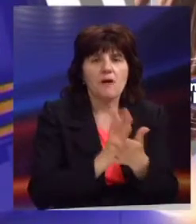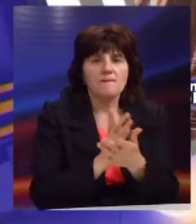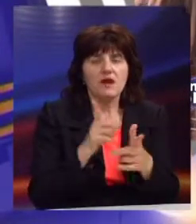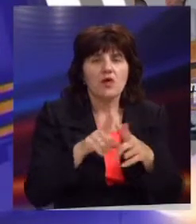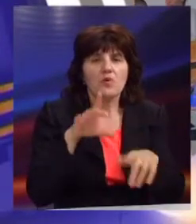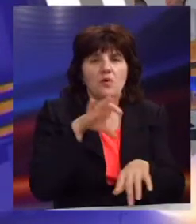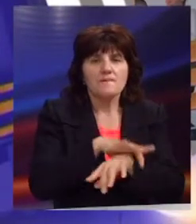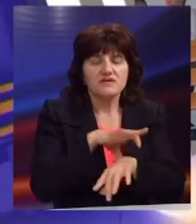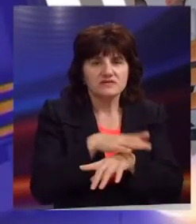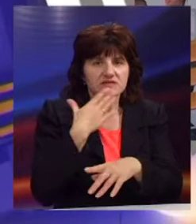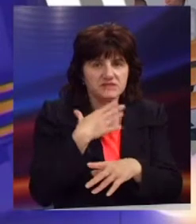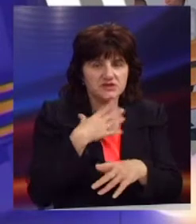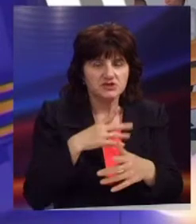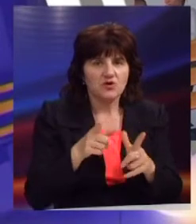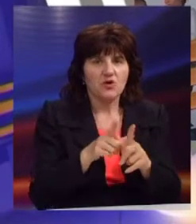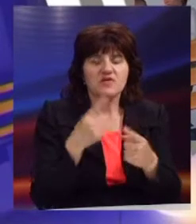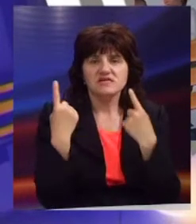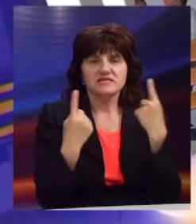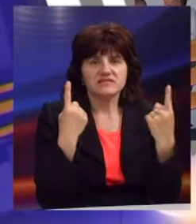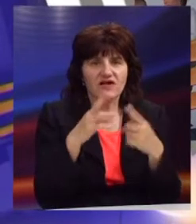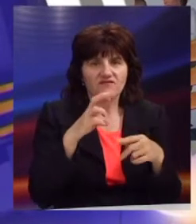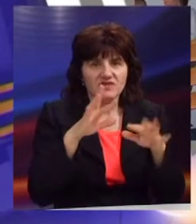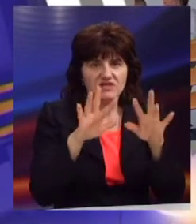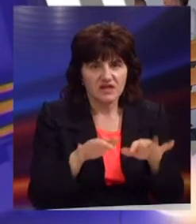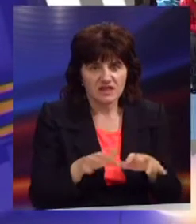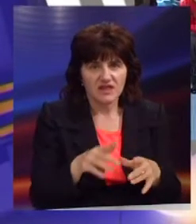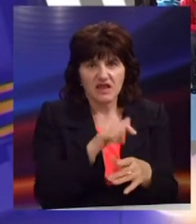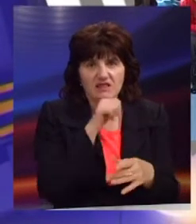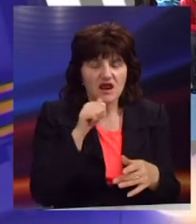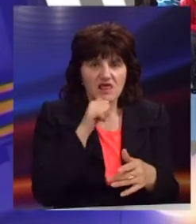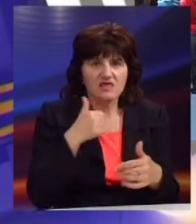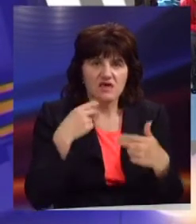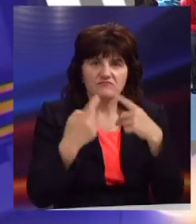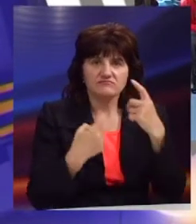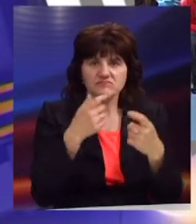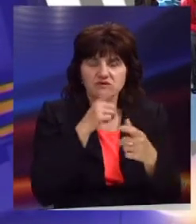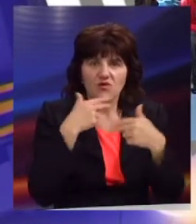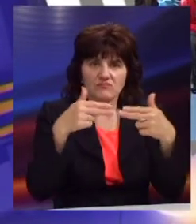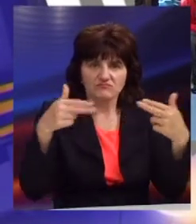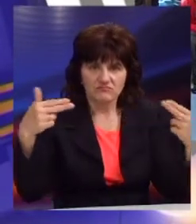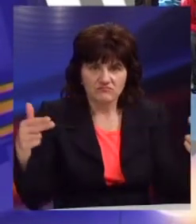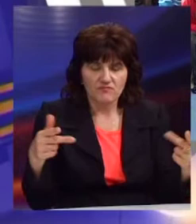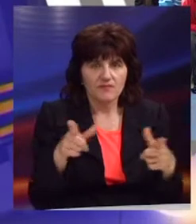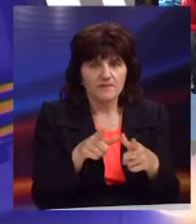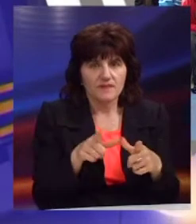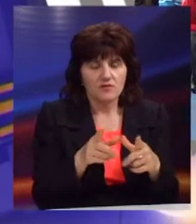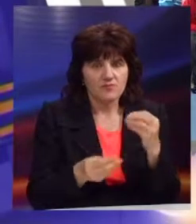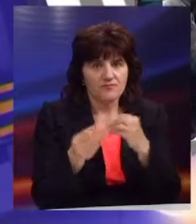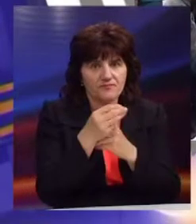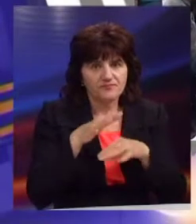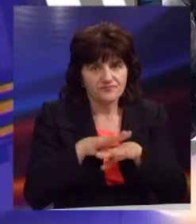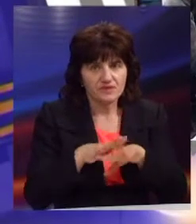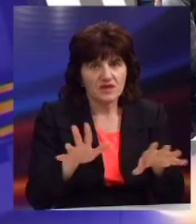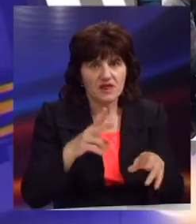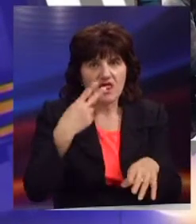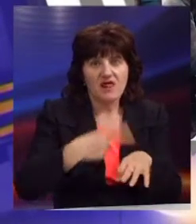holu Srednje medicinske škole na temu Zavisnost od interneta, da li smo na pragu epidemije. Učenici sa kojima smo razgovarali ne